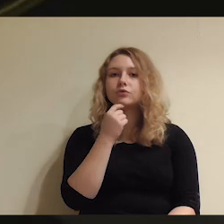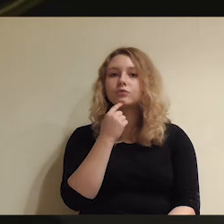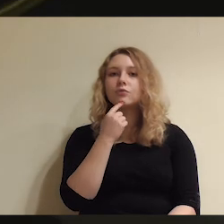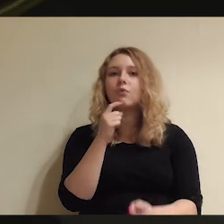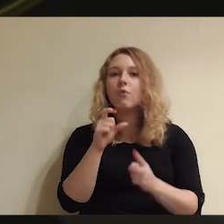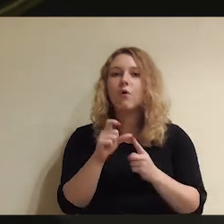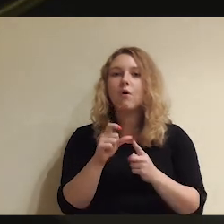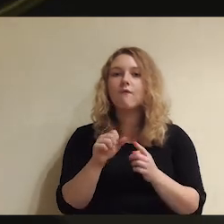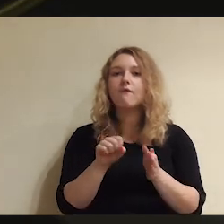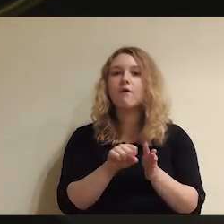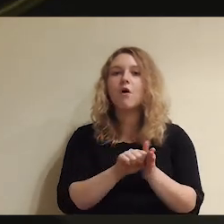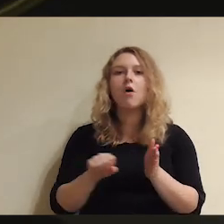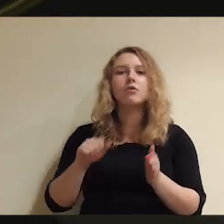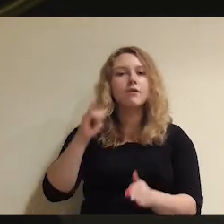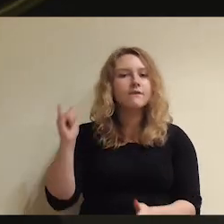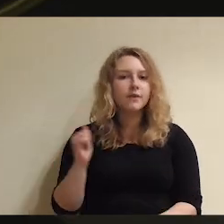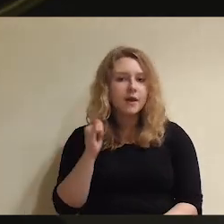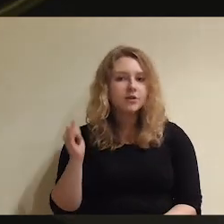jednorodzony Synu Boży,